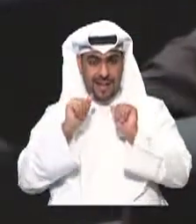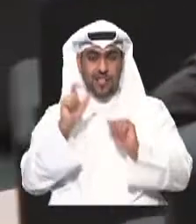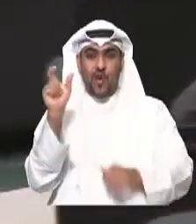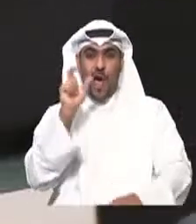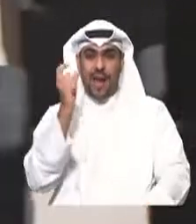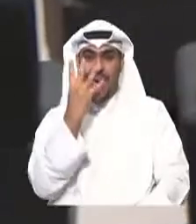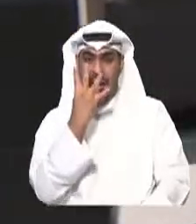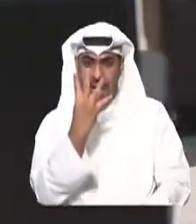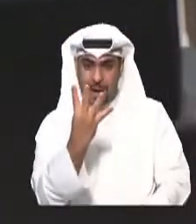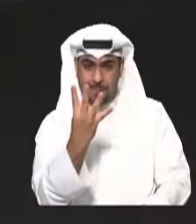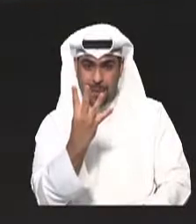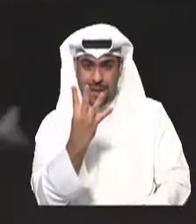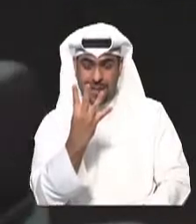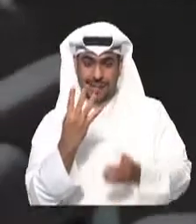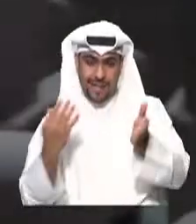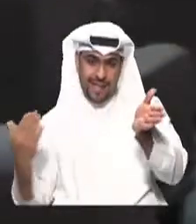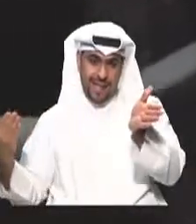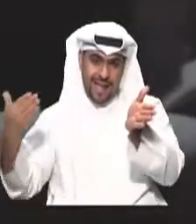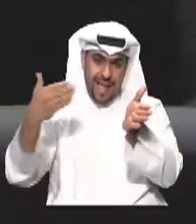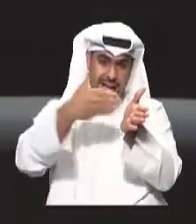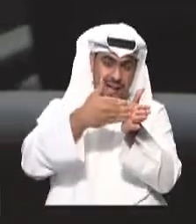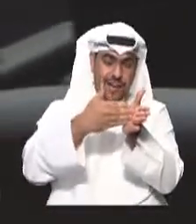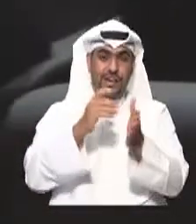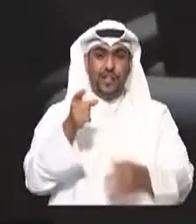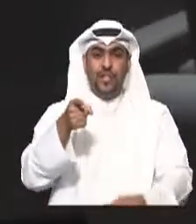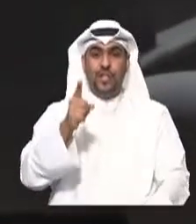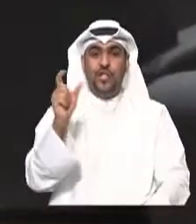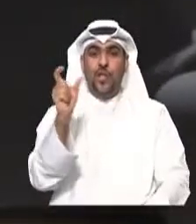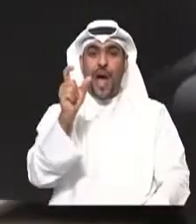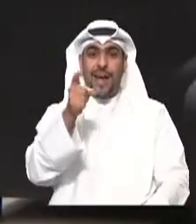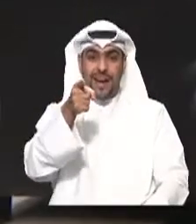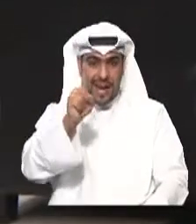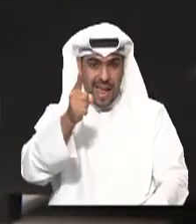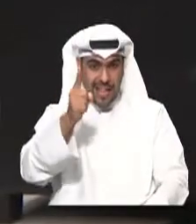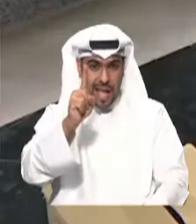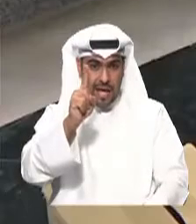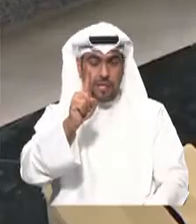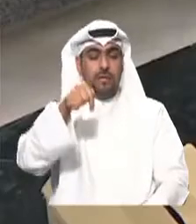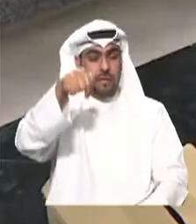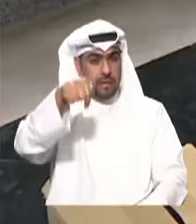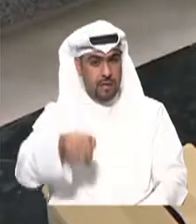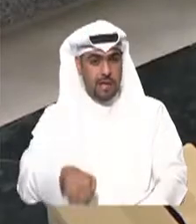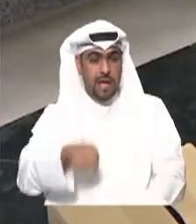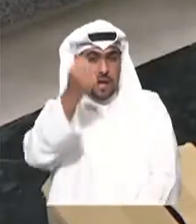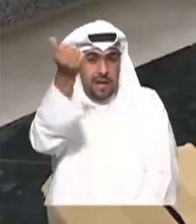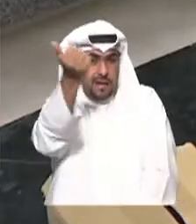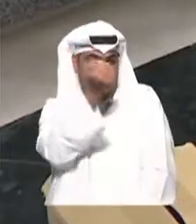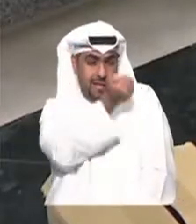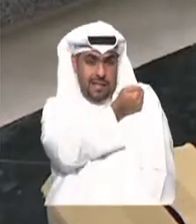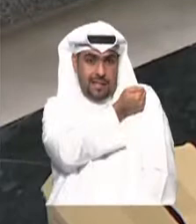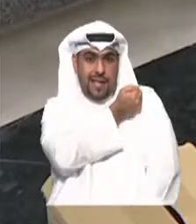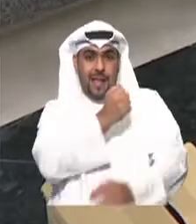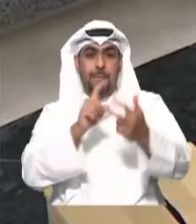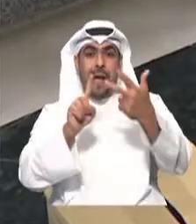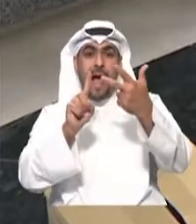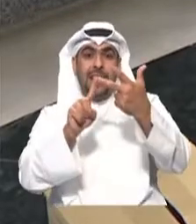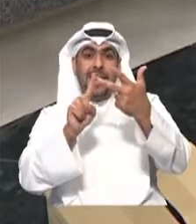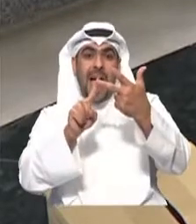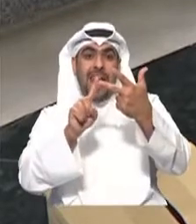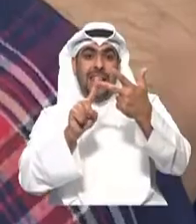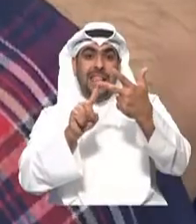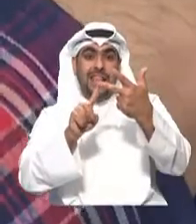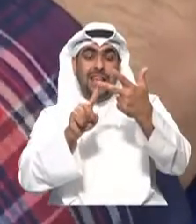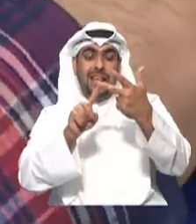الماضي، وفي نهاية الشهر الجاري ستبدأ الحملات الميدانية المتنقلة بتقديم الجرعة التعزيزية